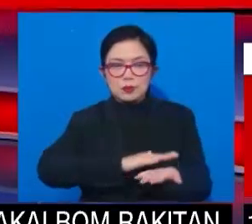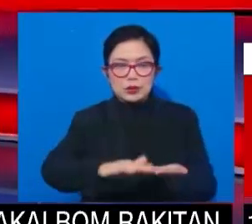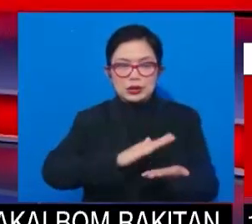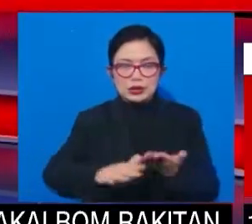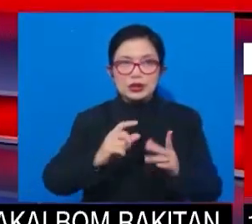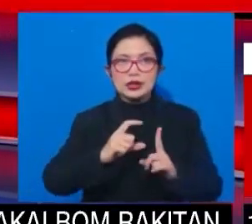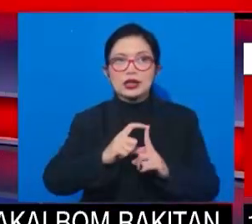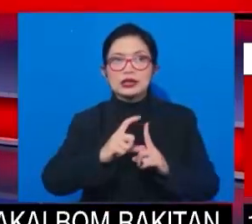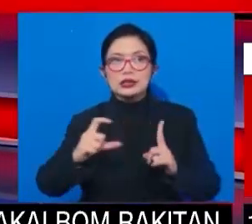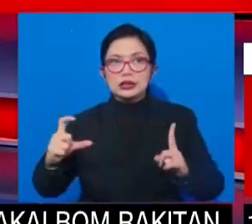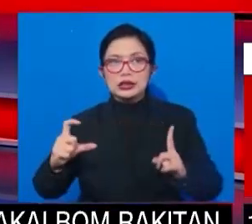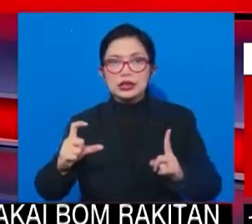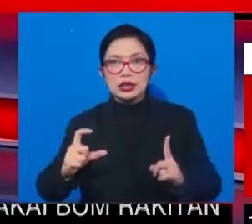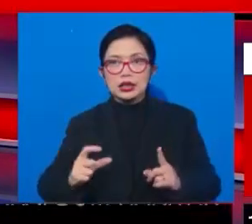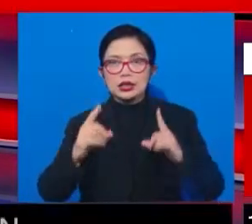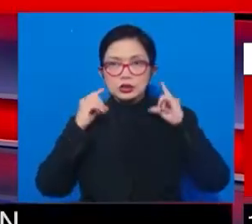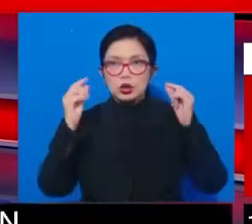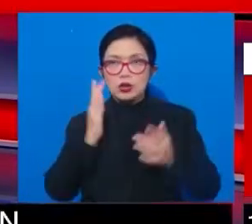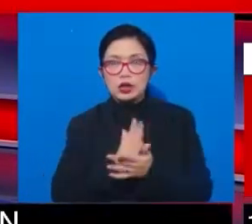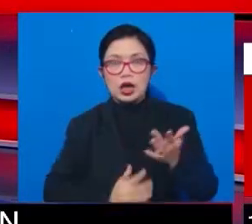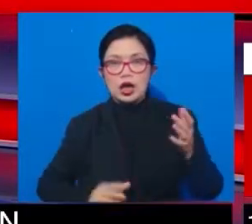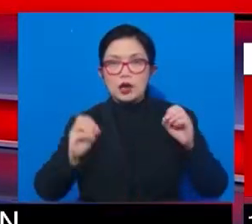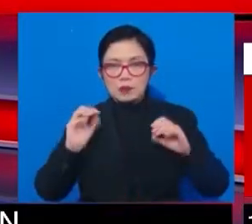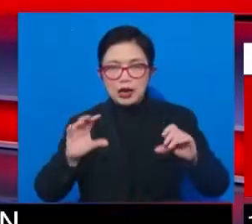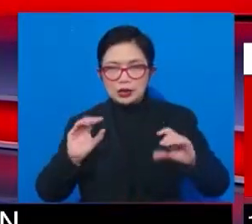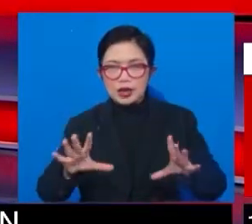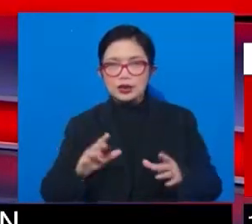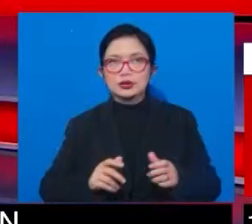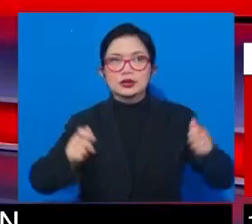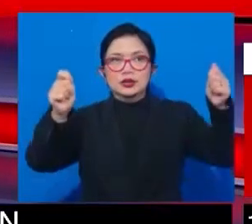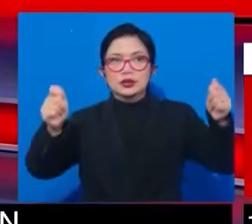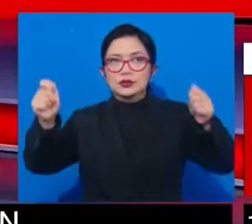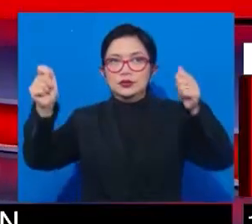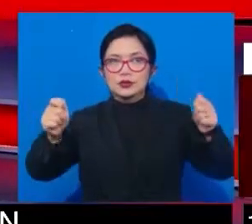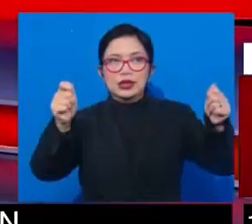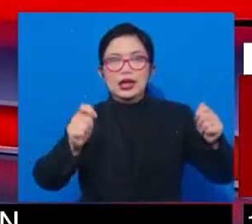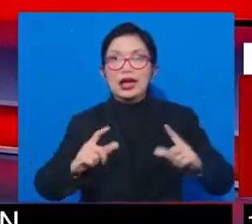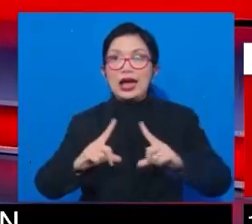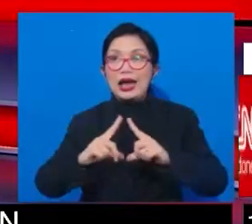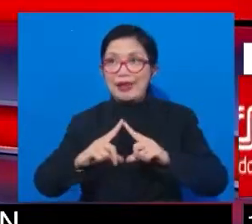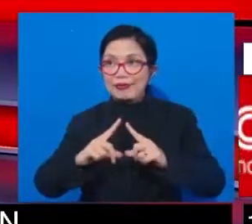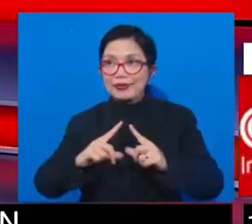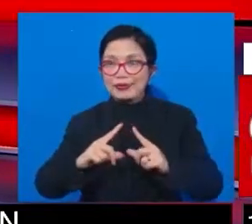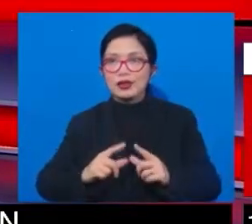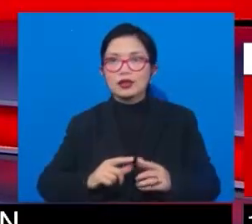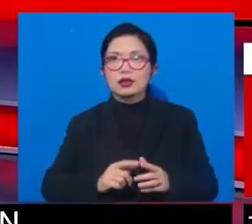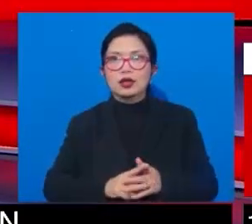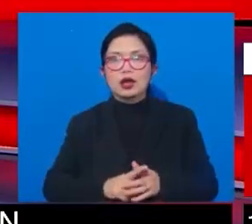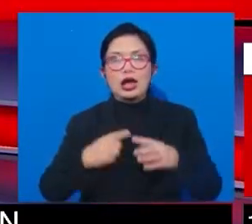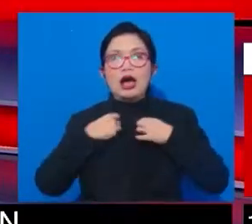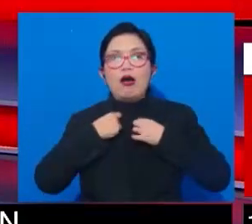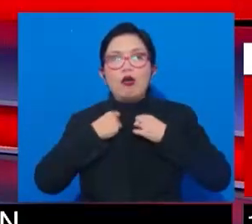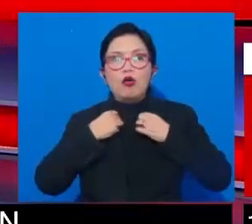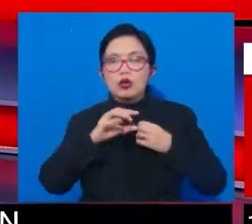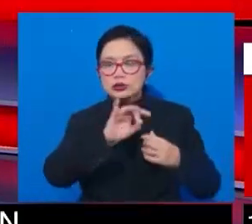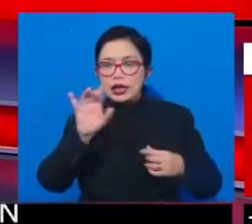Tengah laris manis. Pesanan permintaan cetak alat peraga kampanye baik dari caleg maupun tim sukses partai politik. Peluang ini juga ditangkap oleh